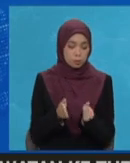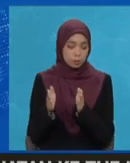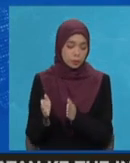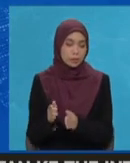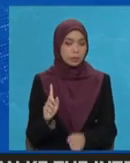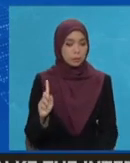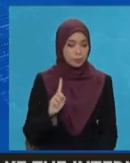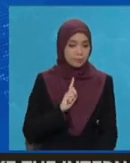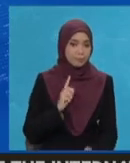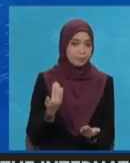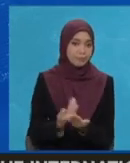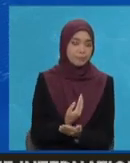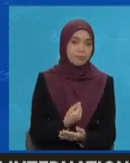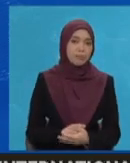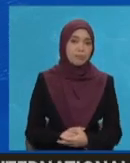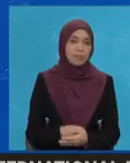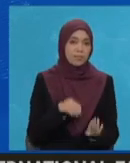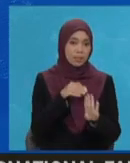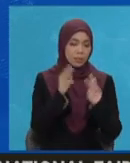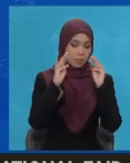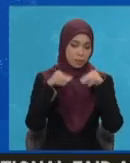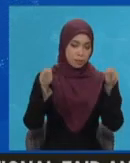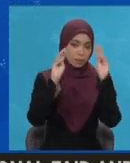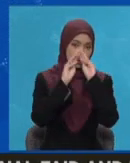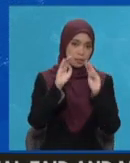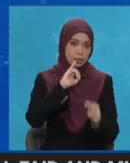majelis berlangsung pedang tadi di jami'ashanel